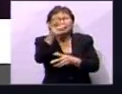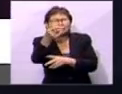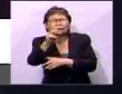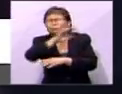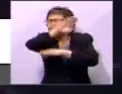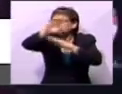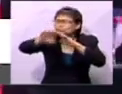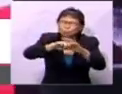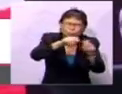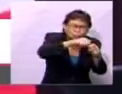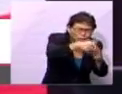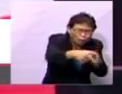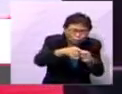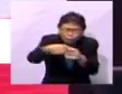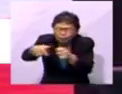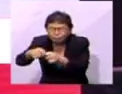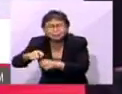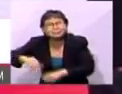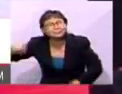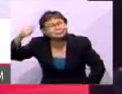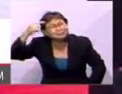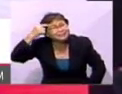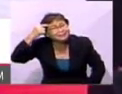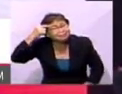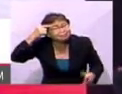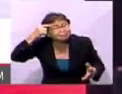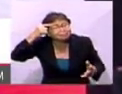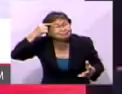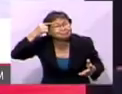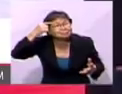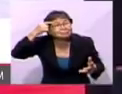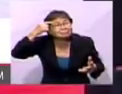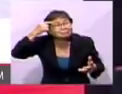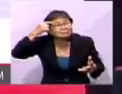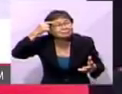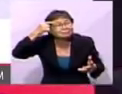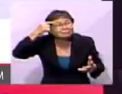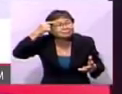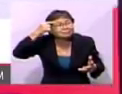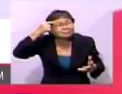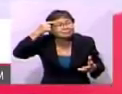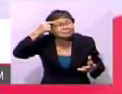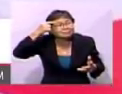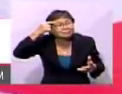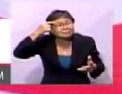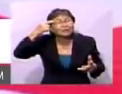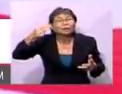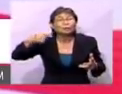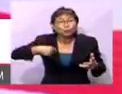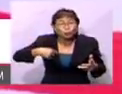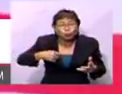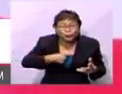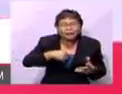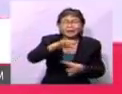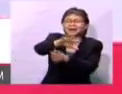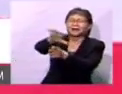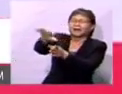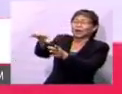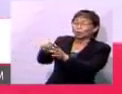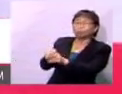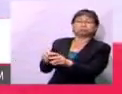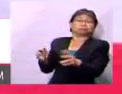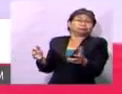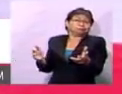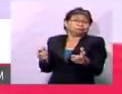dapat. Imagine the extent of our inclusivity yang kita beri. Sebab